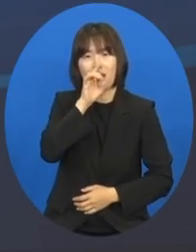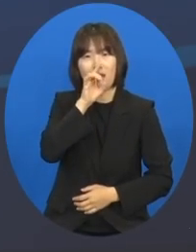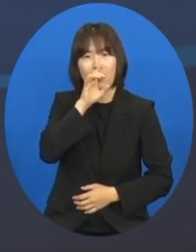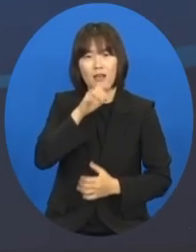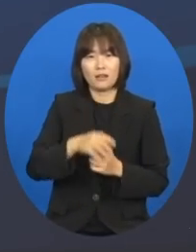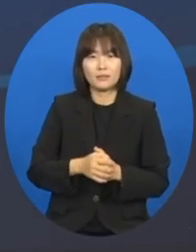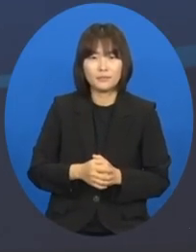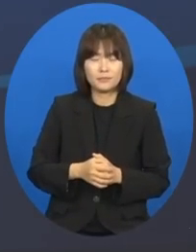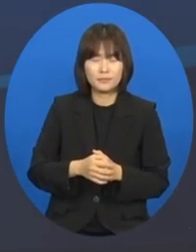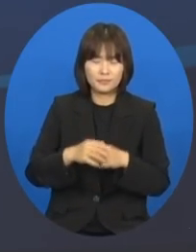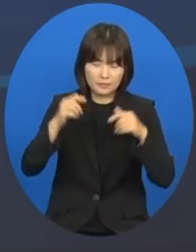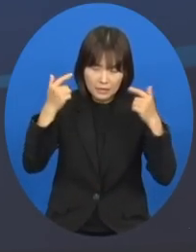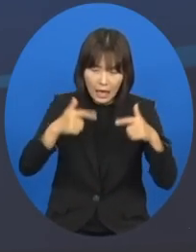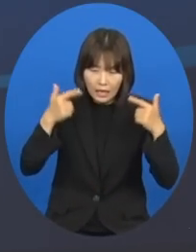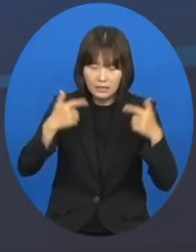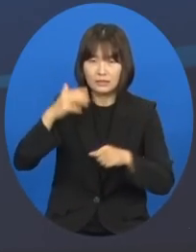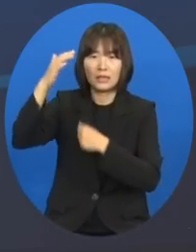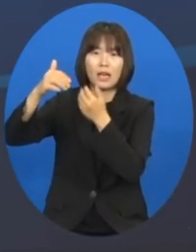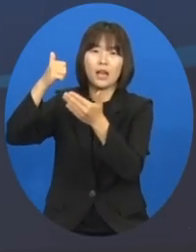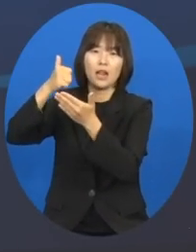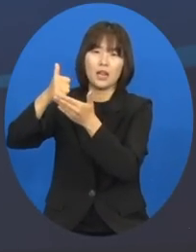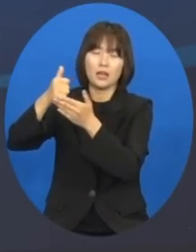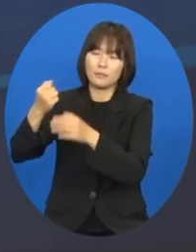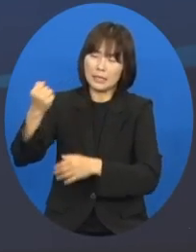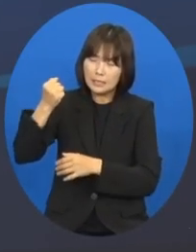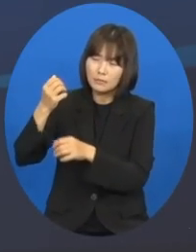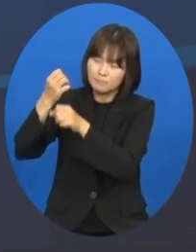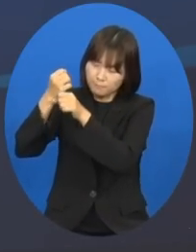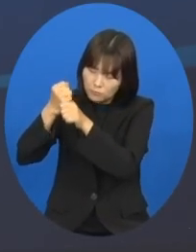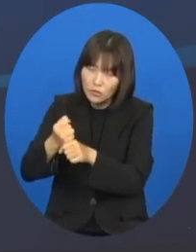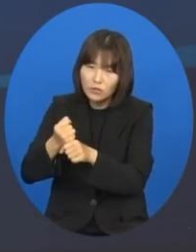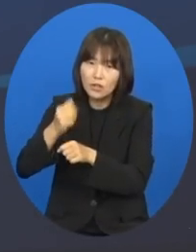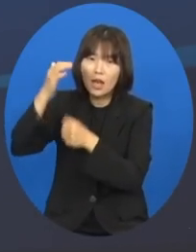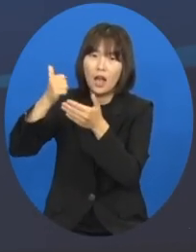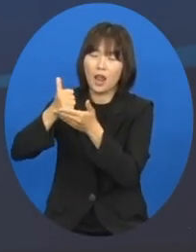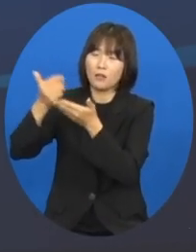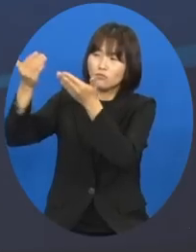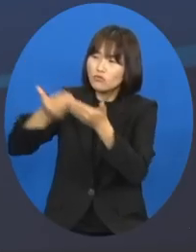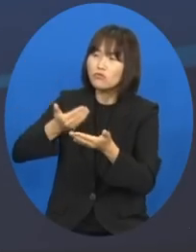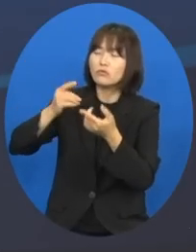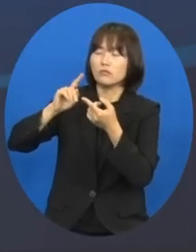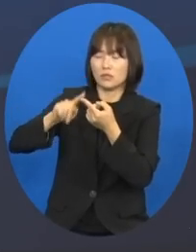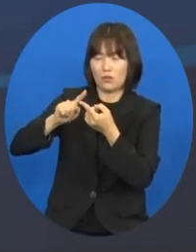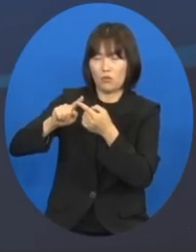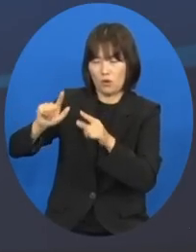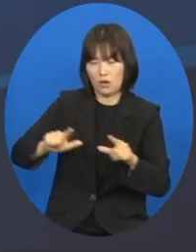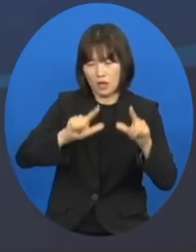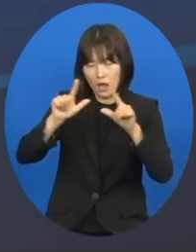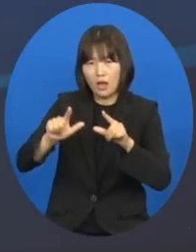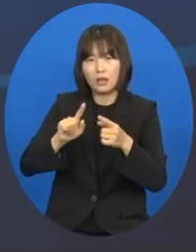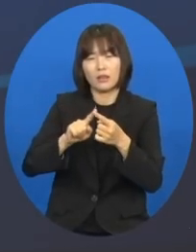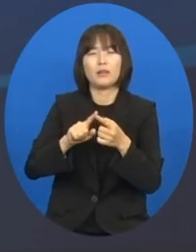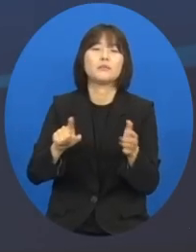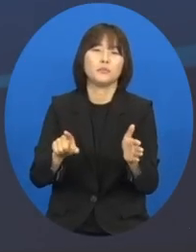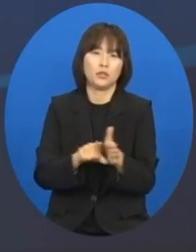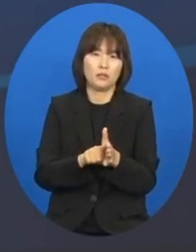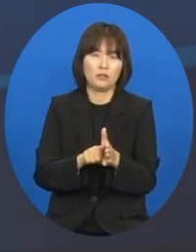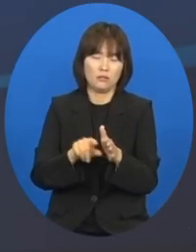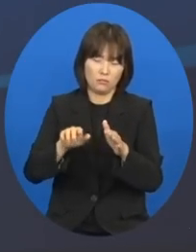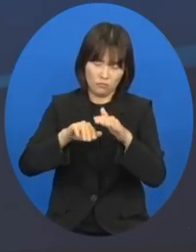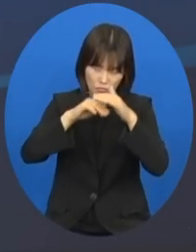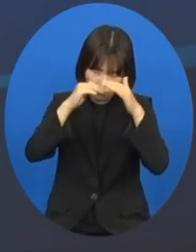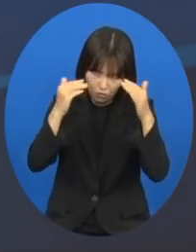매 순간 하나님의 의존하여서 하나님의 공급하심으로 우리가 살아가는 줄로 믿습니다 모든 것이 은혜